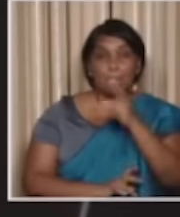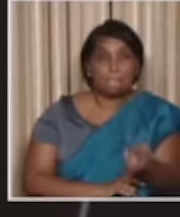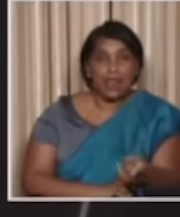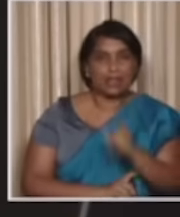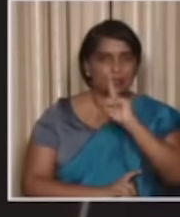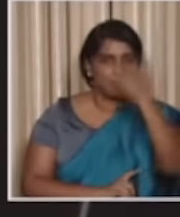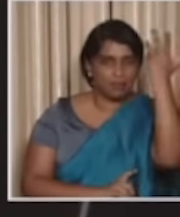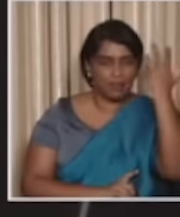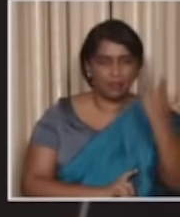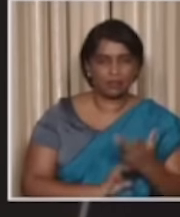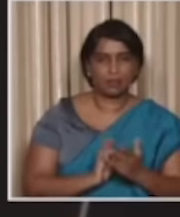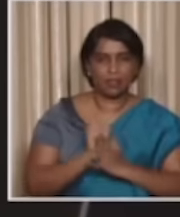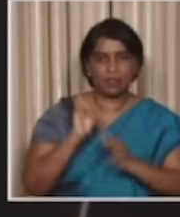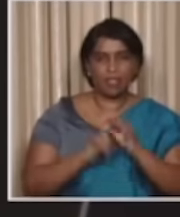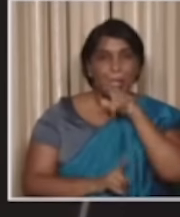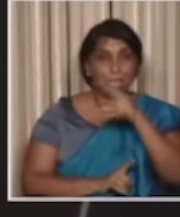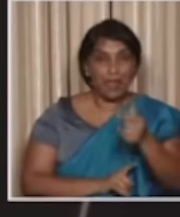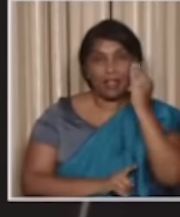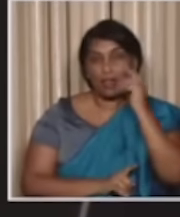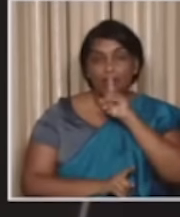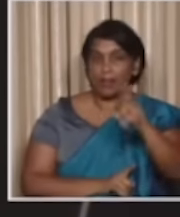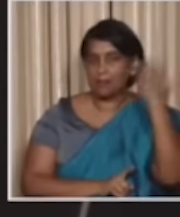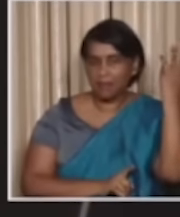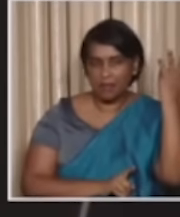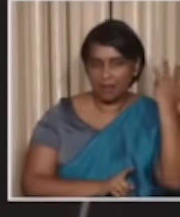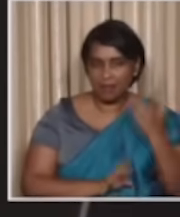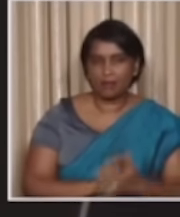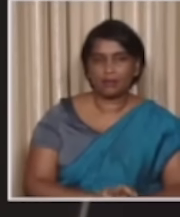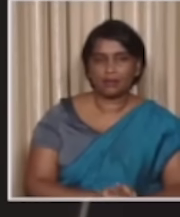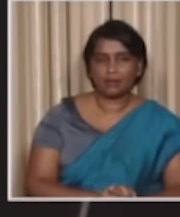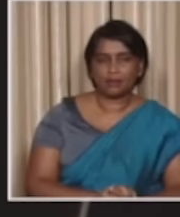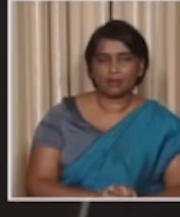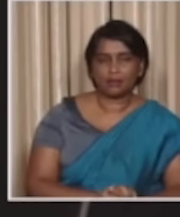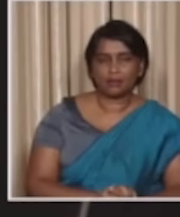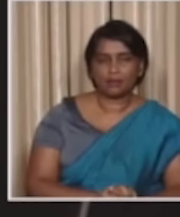ඇතුලේ මන්ත්‍රීවරියන්ට බැල්ලියෝ කියන්න බෑ මේක ඇතුලේ